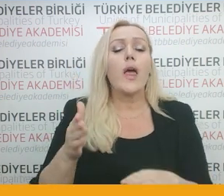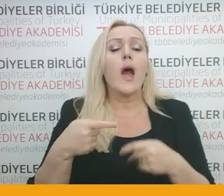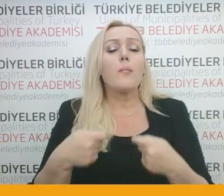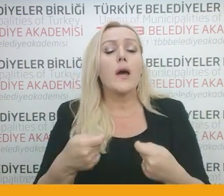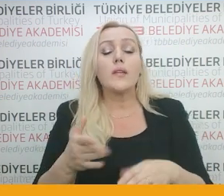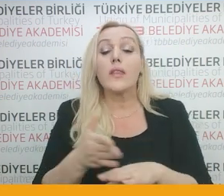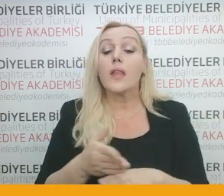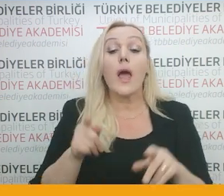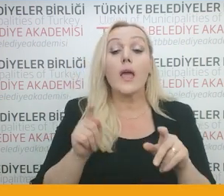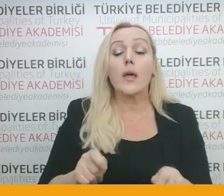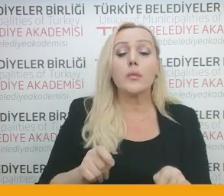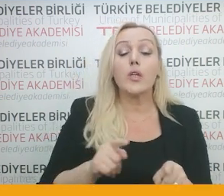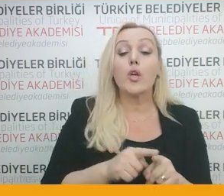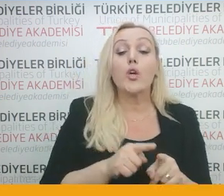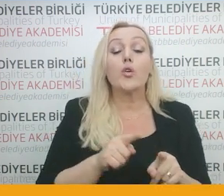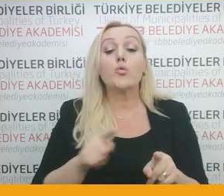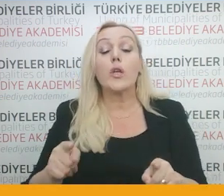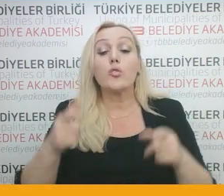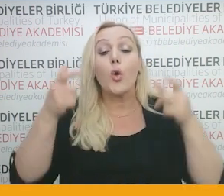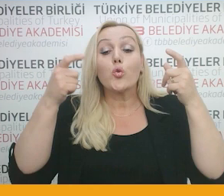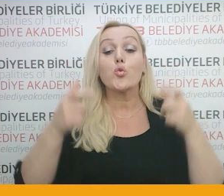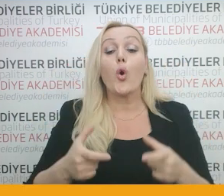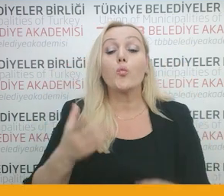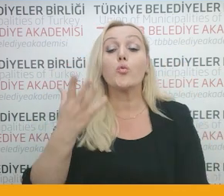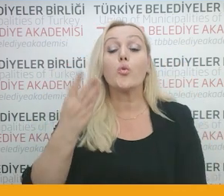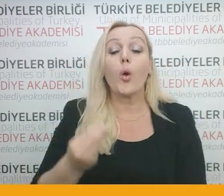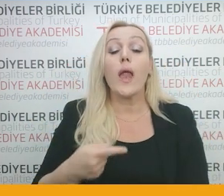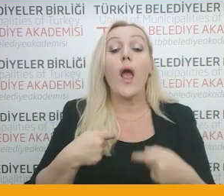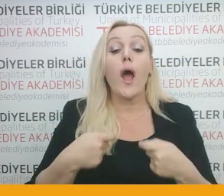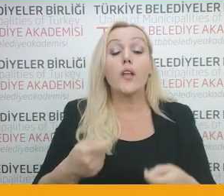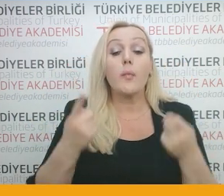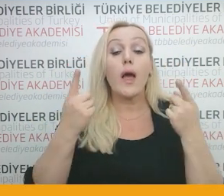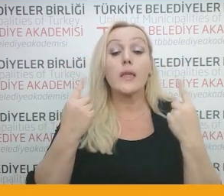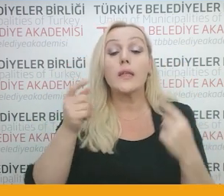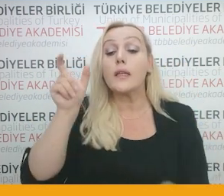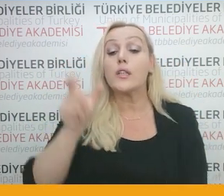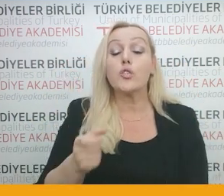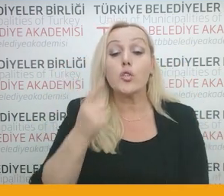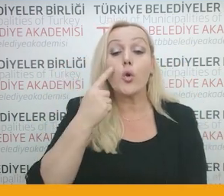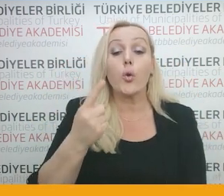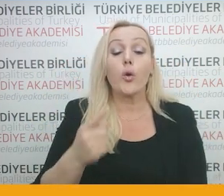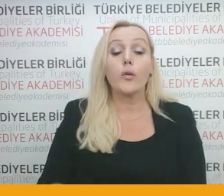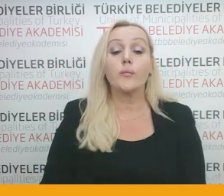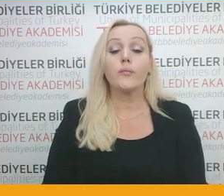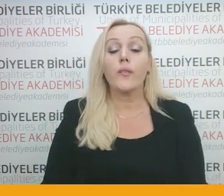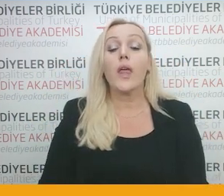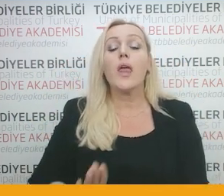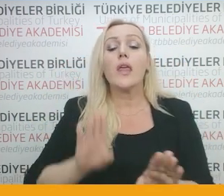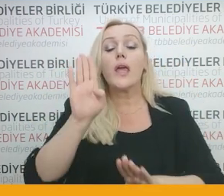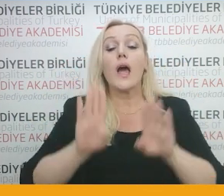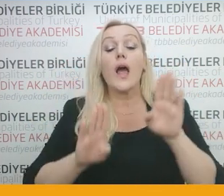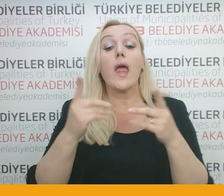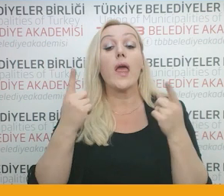yapıldı? Bu harcama sürecinin sorumlusu olarak harcama yetkisini görüyor. Bir de ihale yetkisi